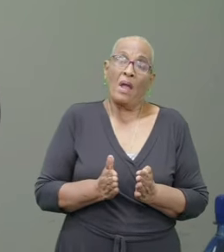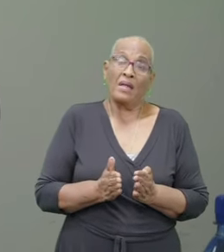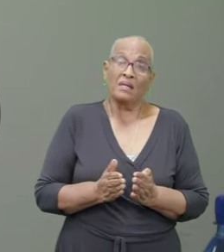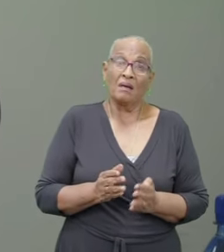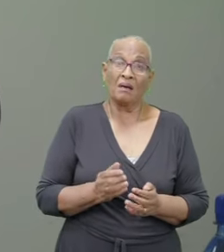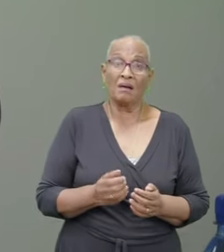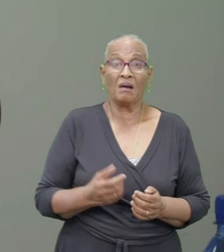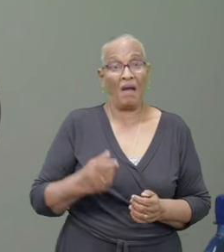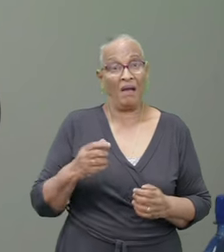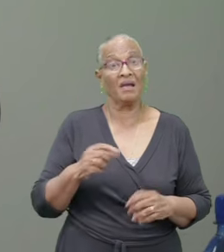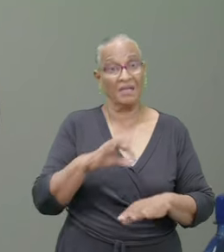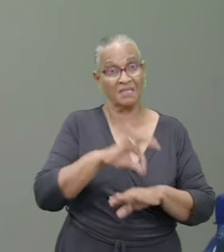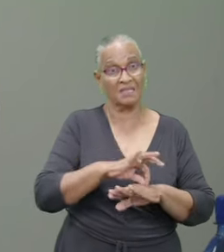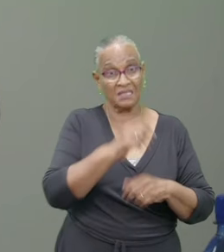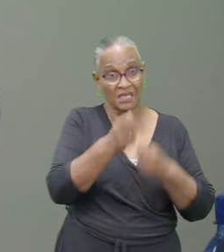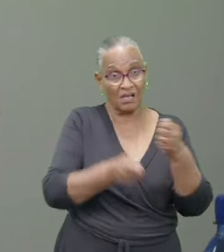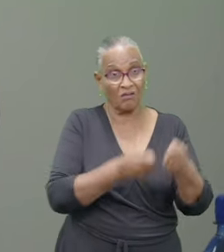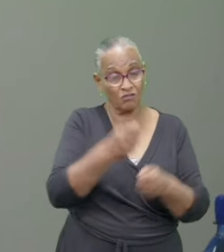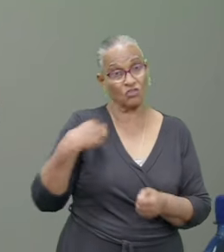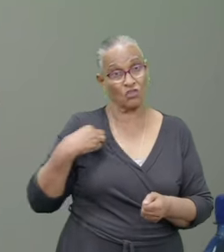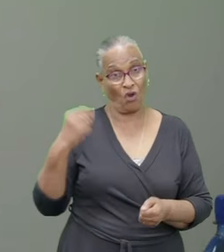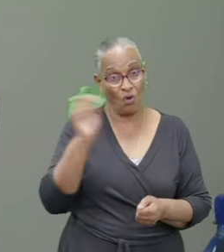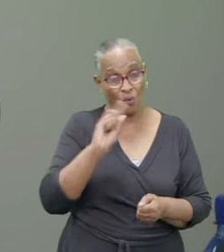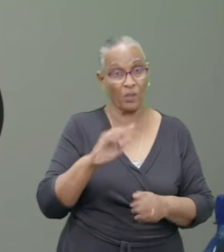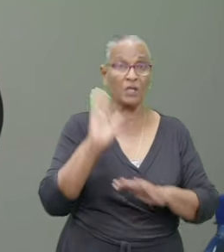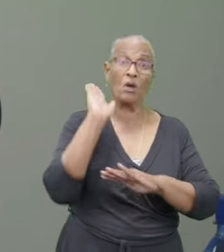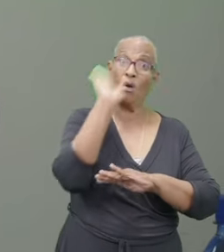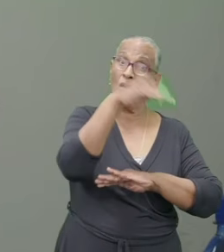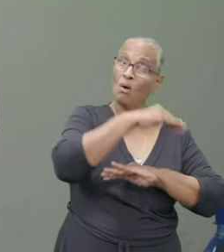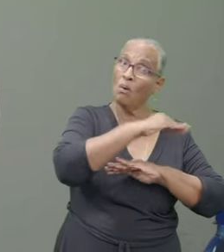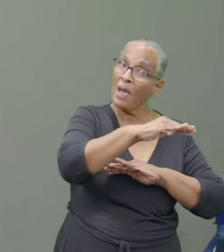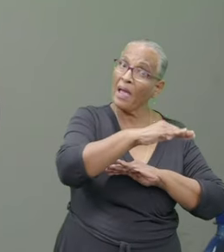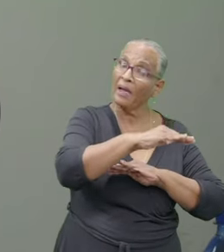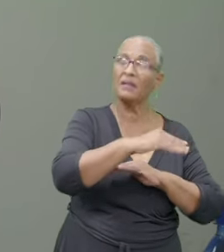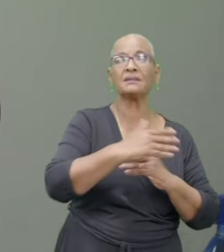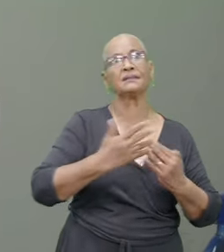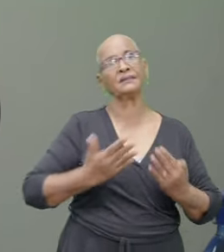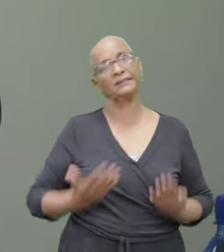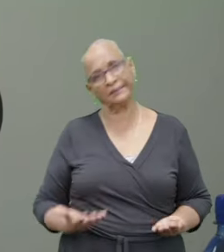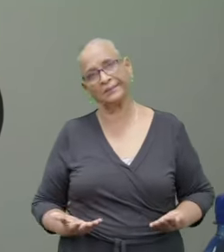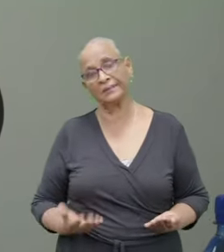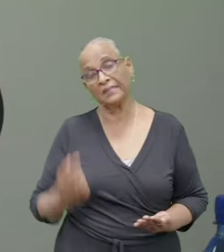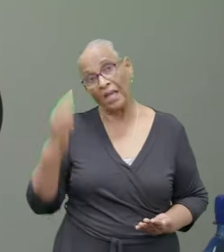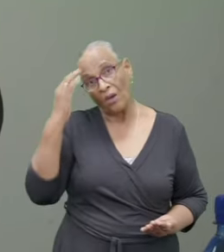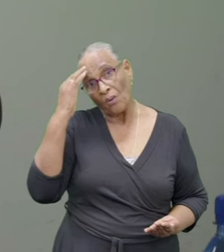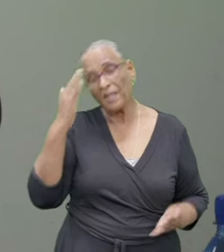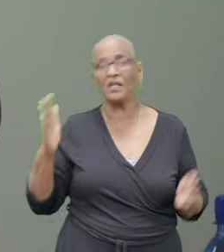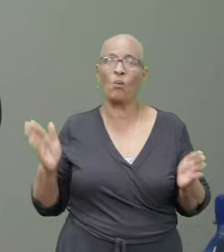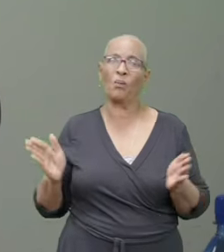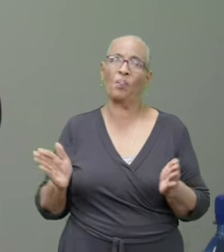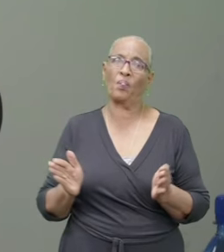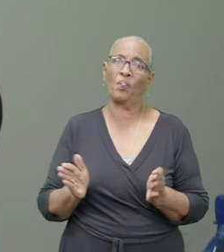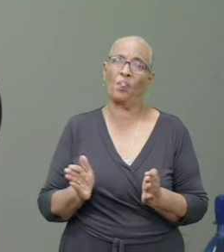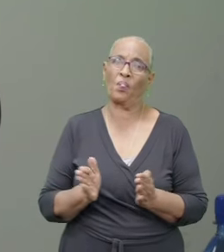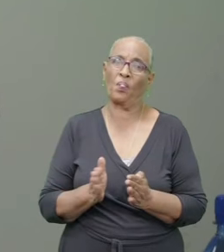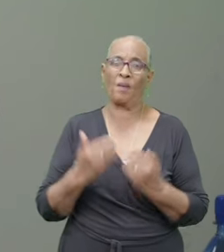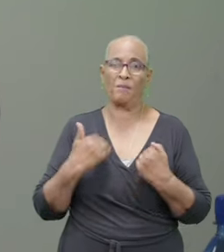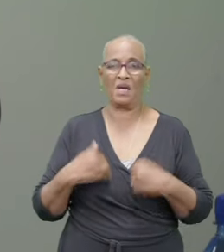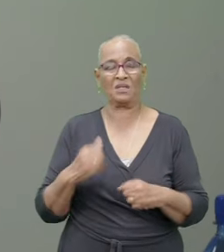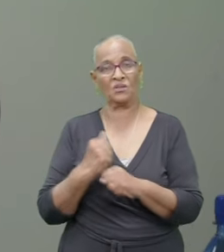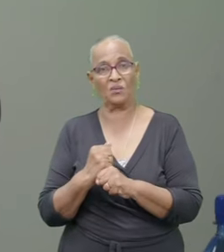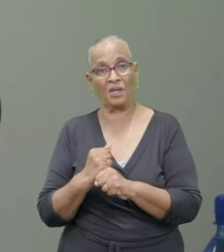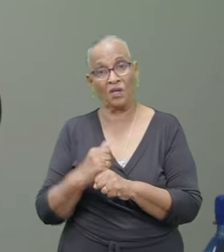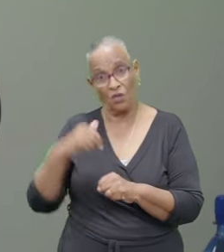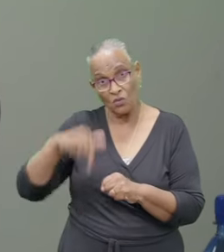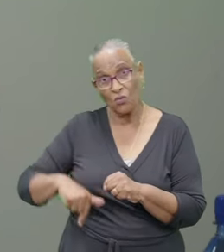vertrekt, betekent voor ons dat we gegeven moment weer moeten rekenen. En als we gegeven moment, zoals we dus nu bijvoorbeeld nu al weten, dat er 5